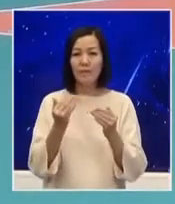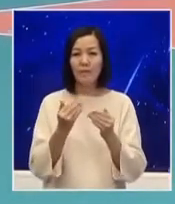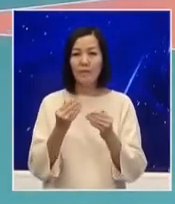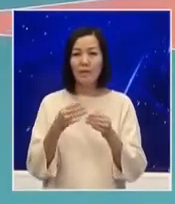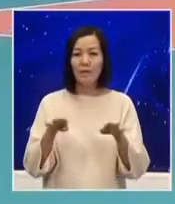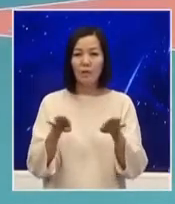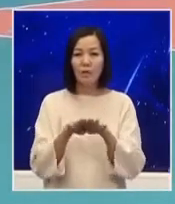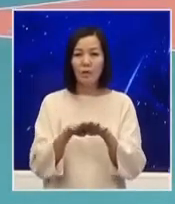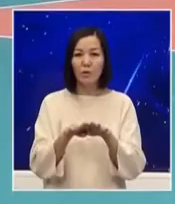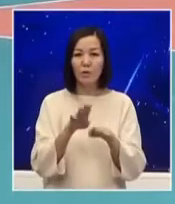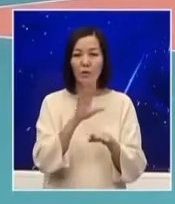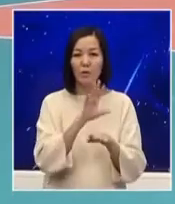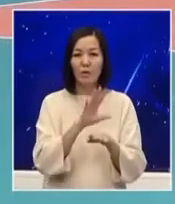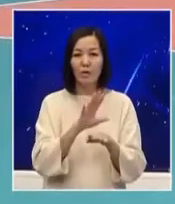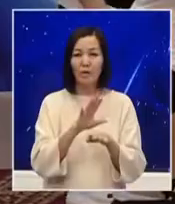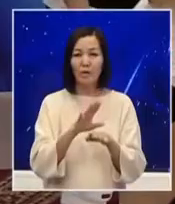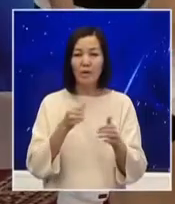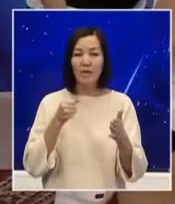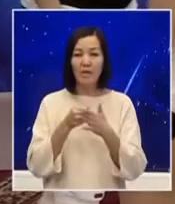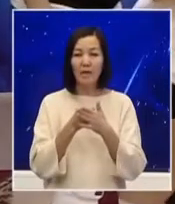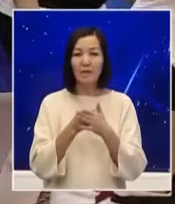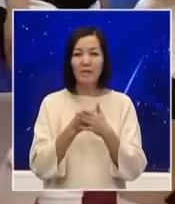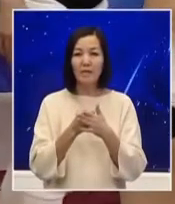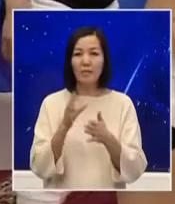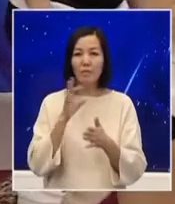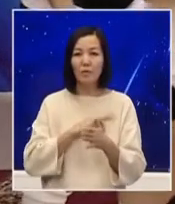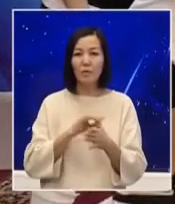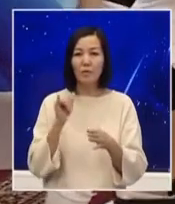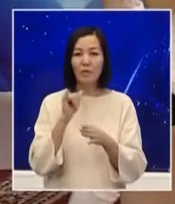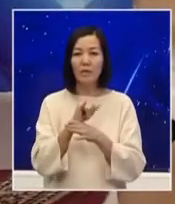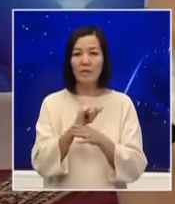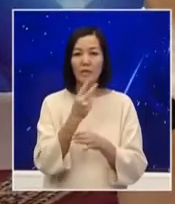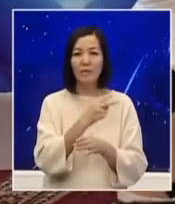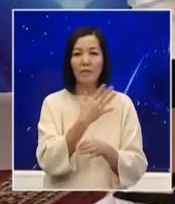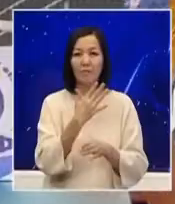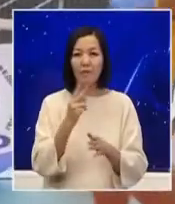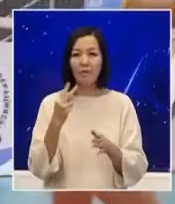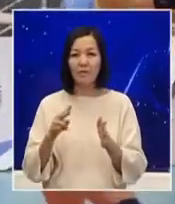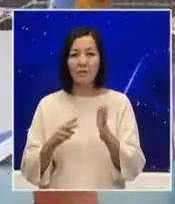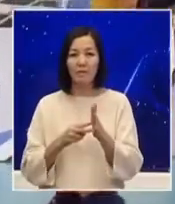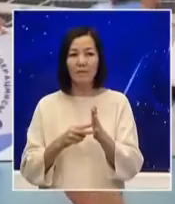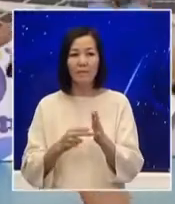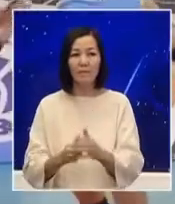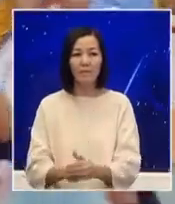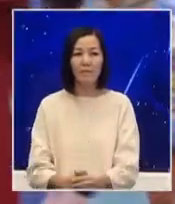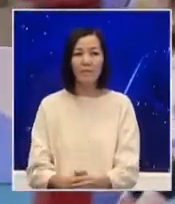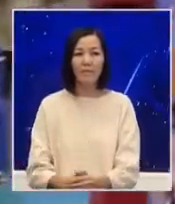равным. Противостояние продолжилось до конца партии, закончившись в пользу гостей со счетом 25-27.